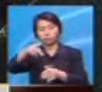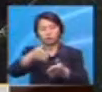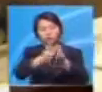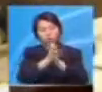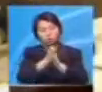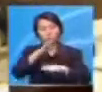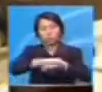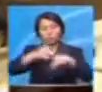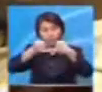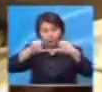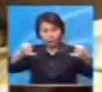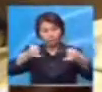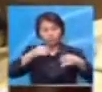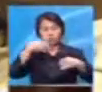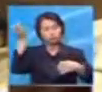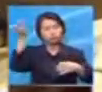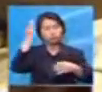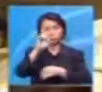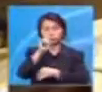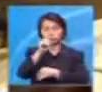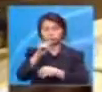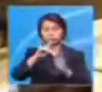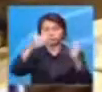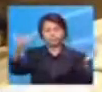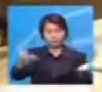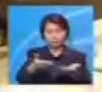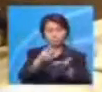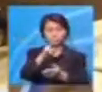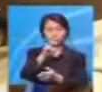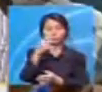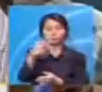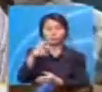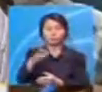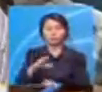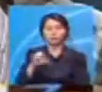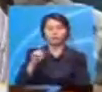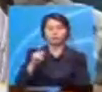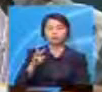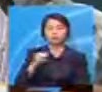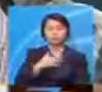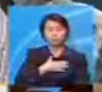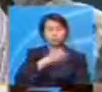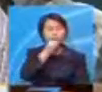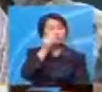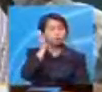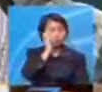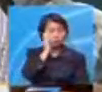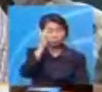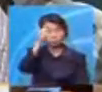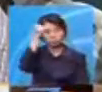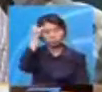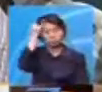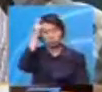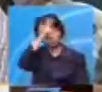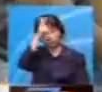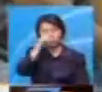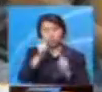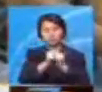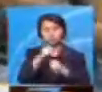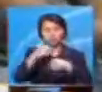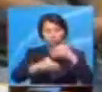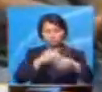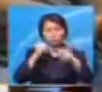secara dalam talian sejak skim mula diperkenalkan pada tahun 2013 skim my home adalah inisiatif kerajaan dengan kerjasama pemaju